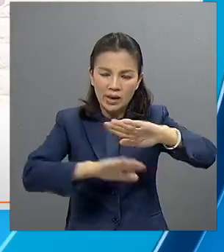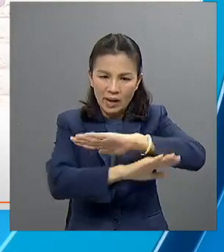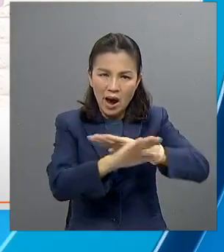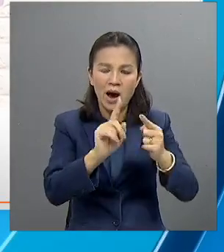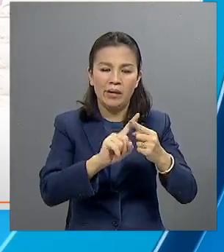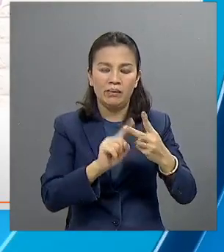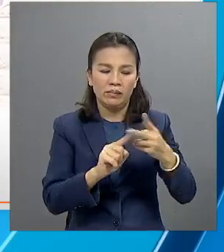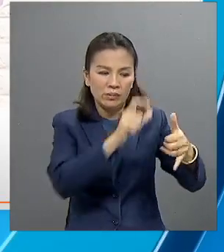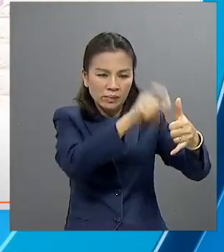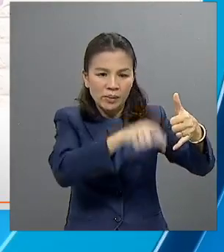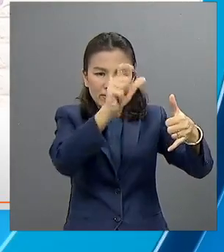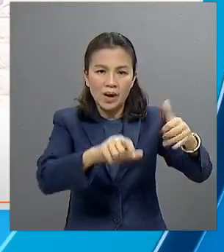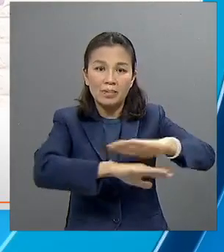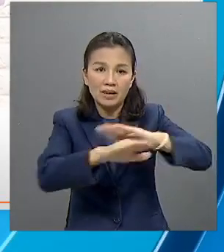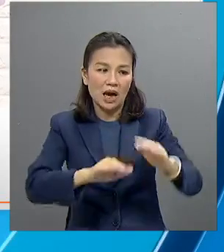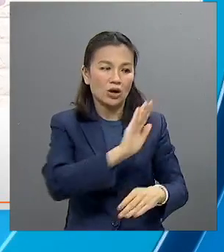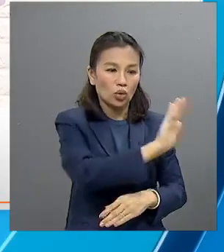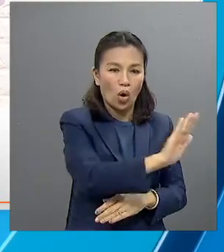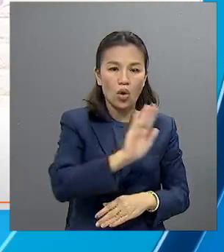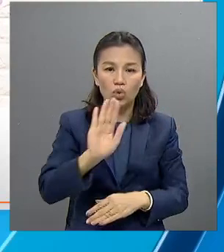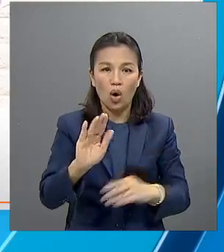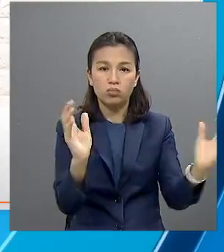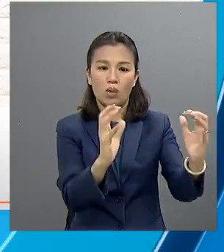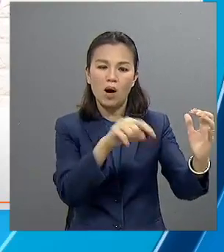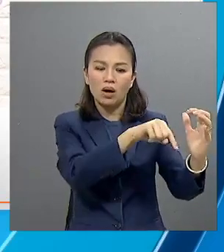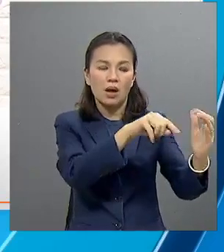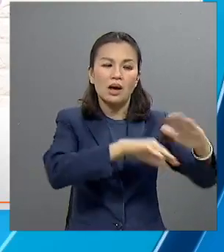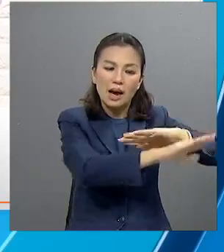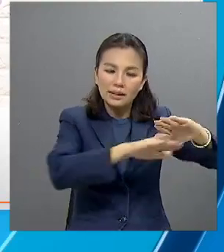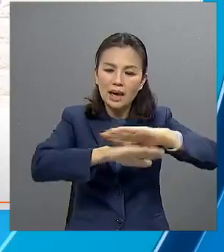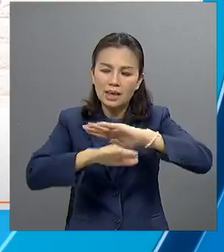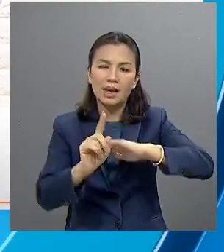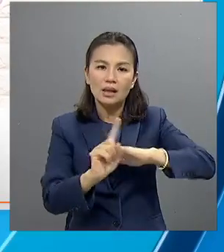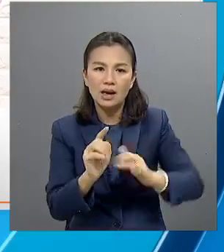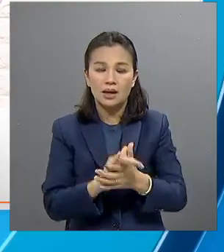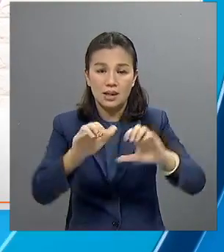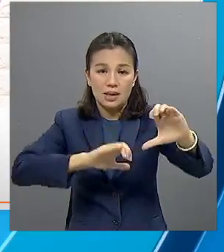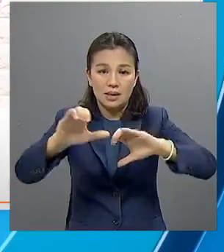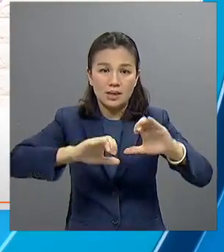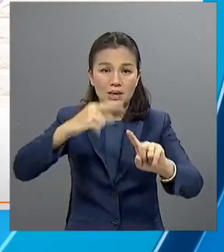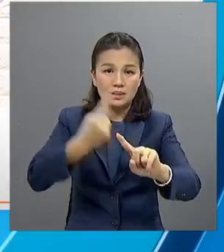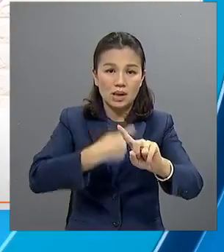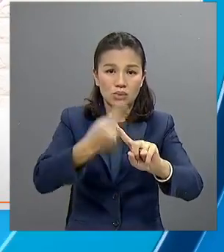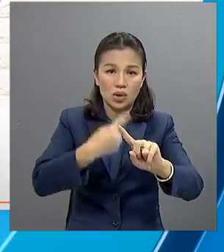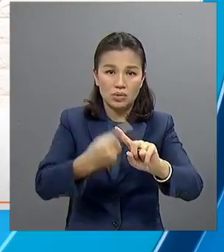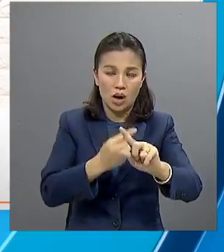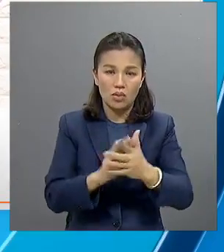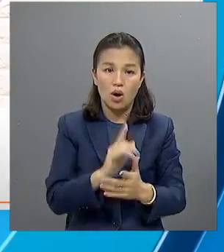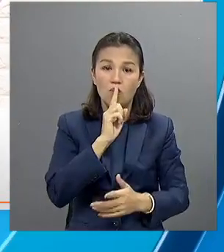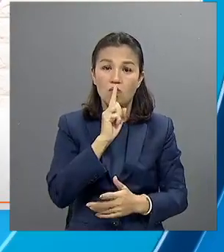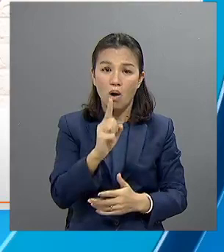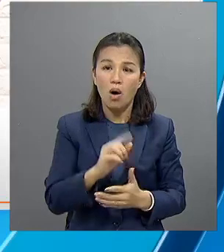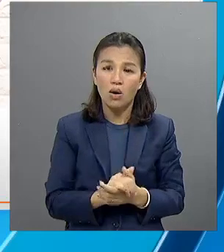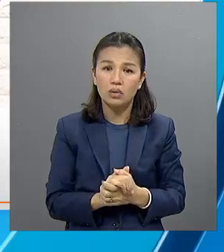ยนะฮะมาดูกันและอย่าลืมนะฮะการจะจับให้เช่าตามที่มีประเด็นที่ว่าอ้างสิทธิ์ที่ว่าจะอยากมายื่นขอเช่